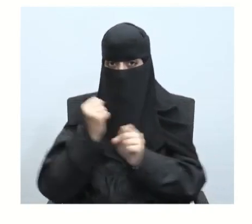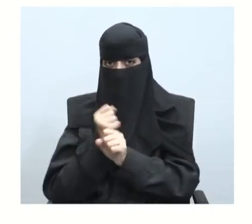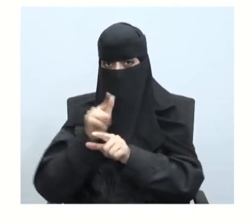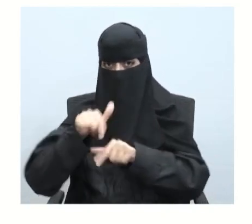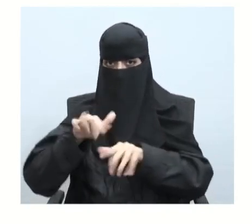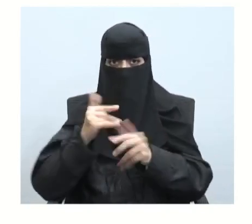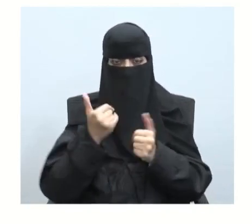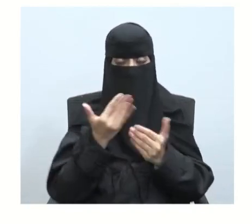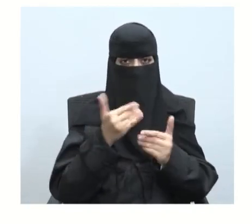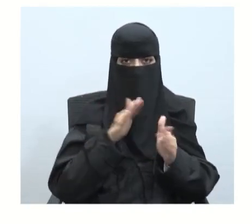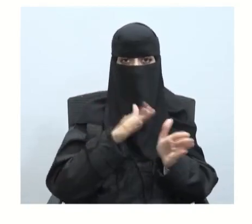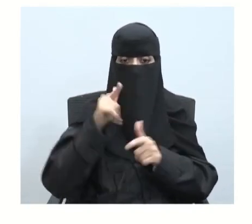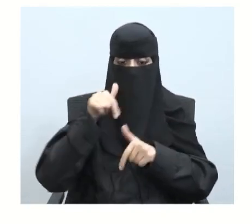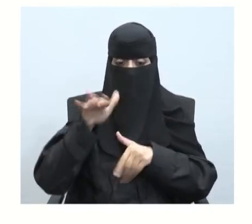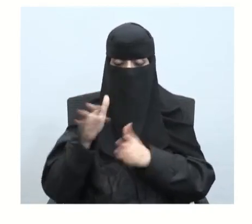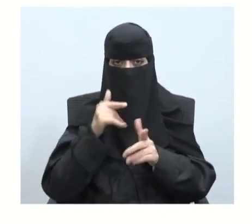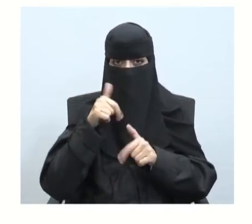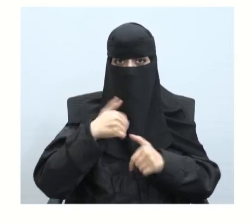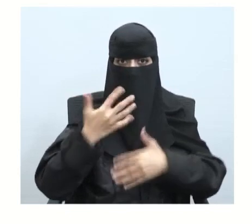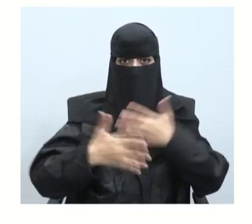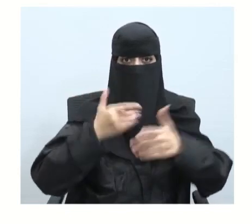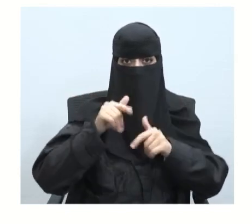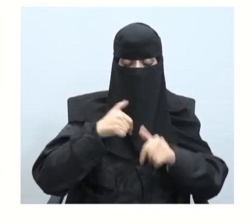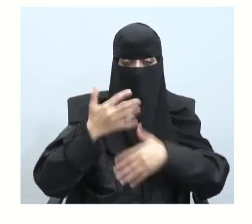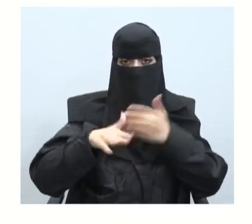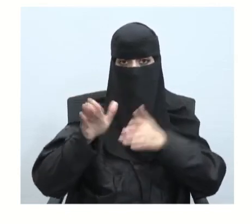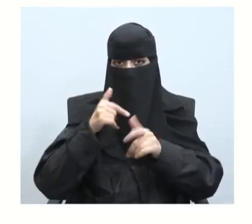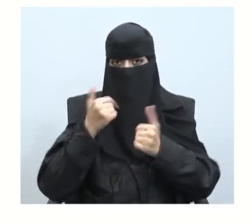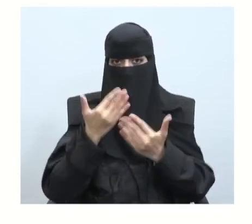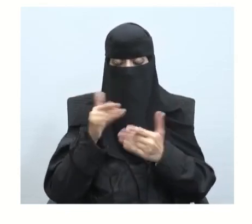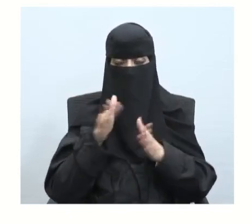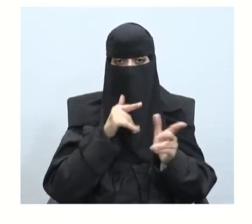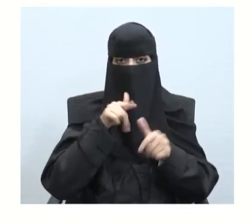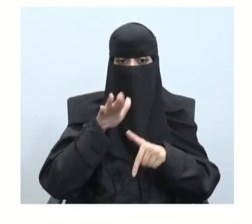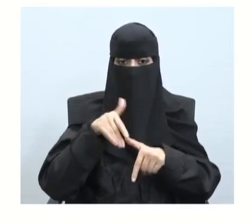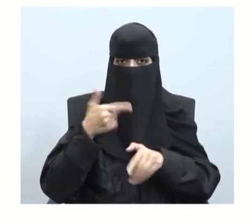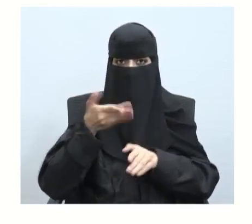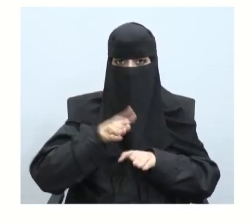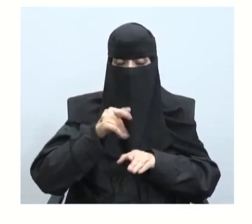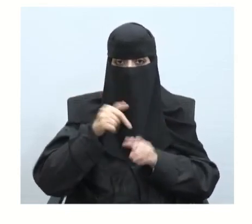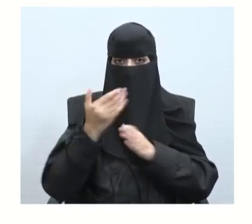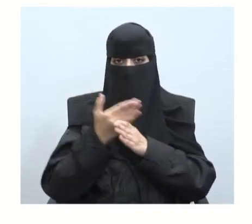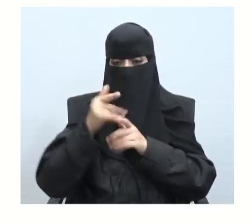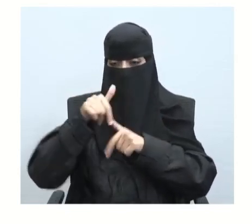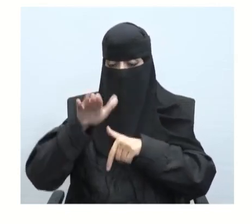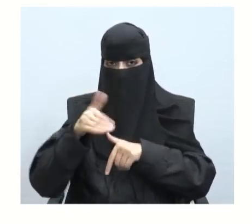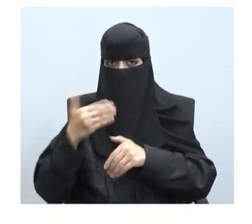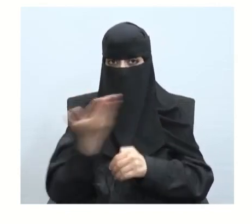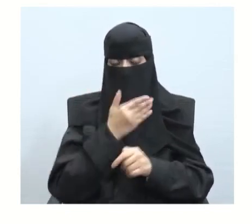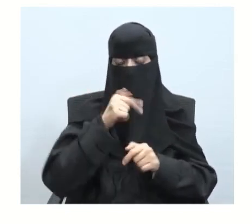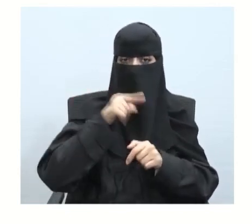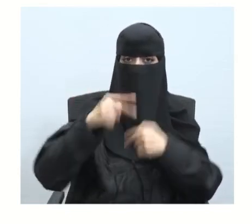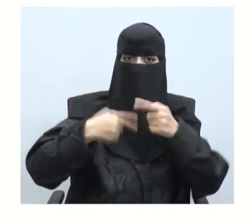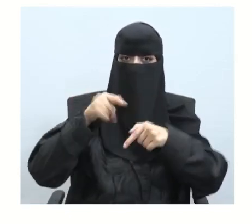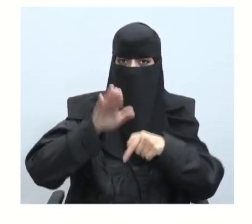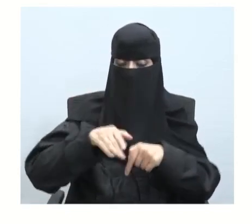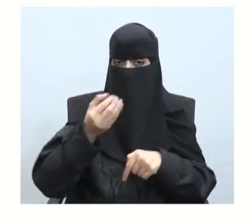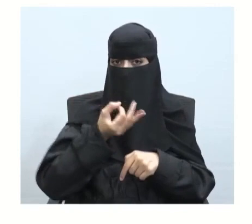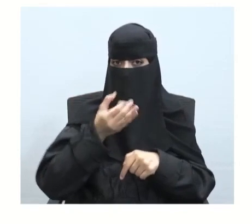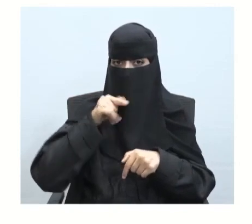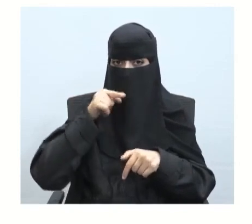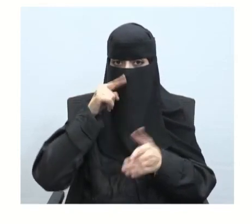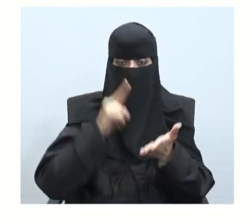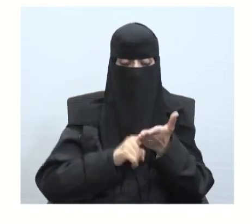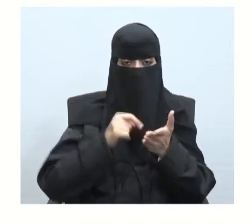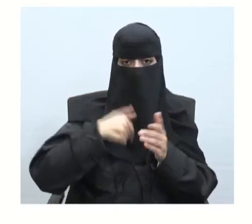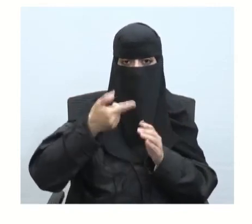ومتى لا يكون متى تكون هناك طاقه حركيه ومتى لا تكون كذلك العوامل المؤثره والتي طالما اقول ان